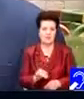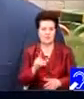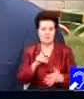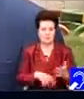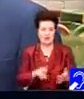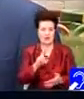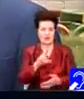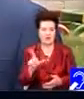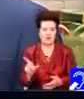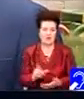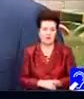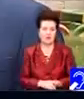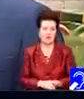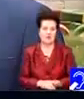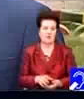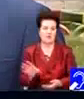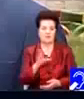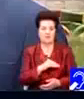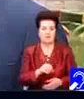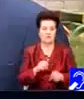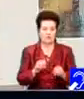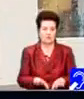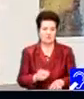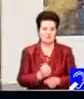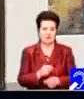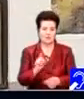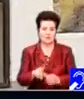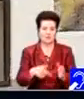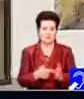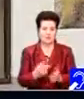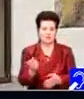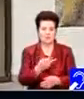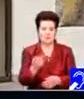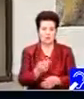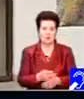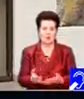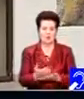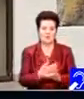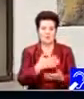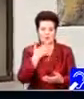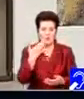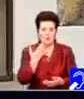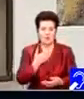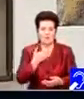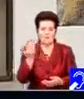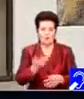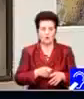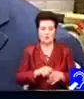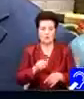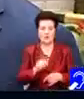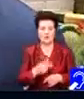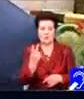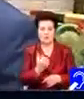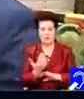că el o să reușească să facă tot ce e mai bun pentru acest oraș. Cei doi candidați au acumulat cele mai multe voturi în primul tur de scrutin de acum